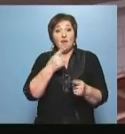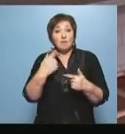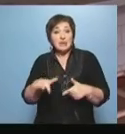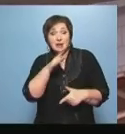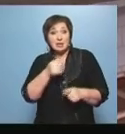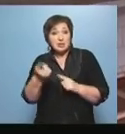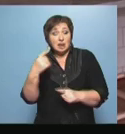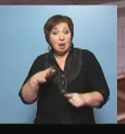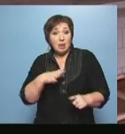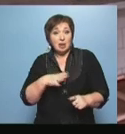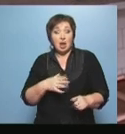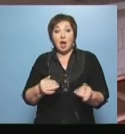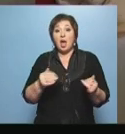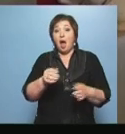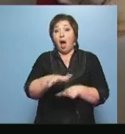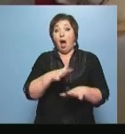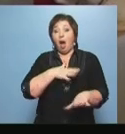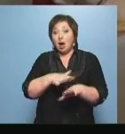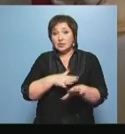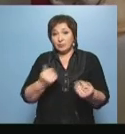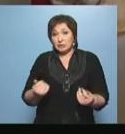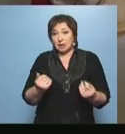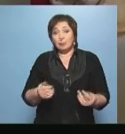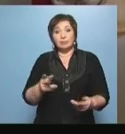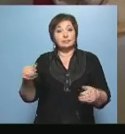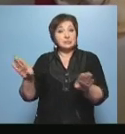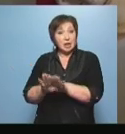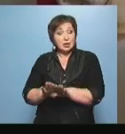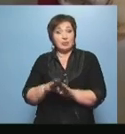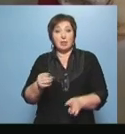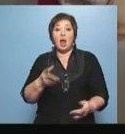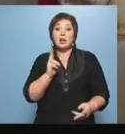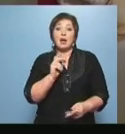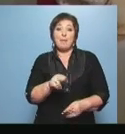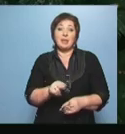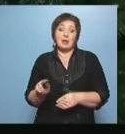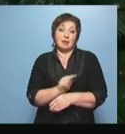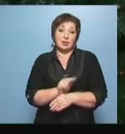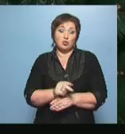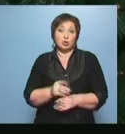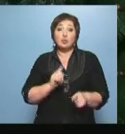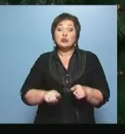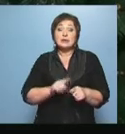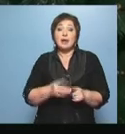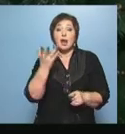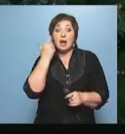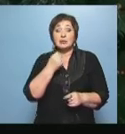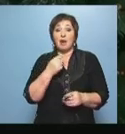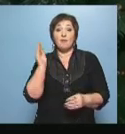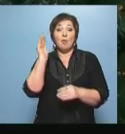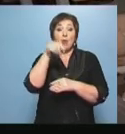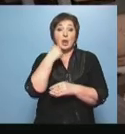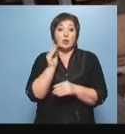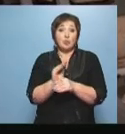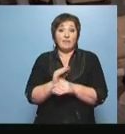актовым залом, нынче закрыли санврачи. Нужен капитальный ремонт. И как можно скорее. В следующем году, когда прибавится первоклассников,